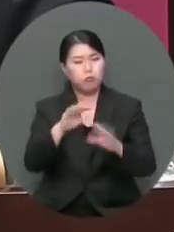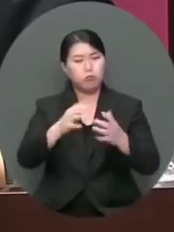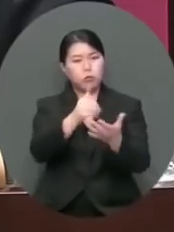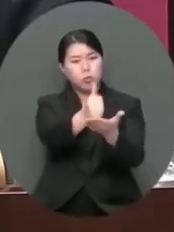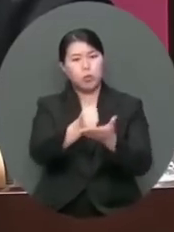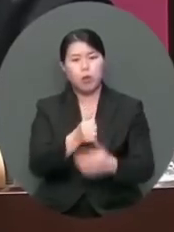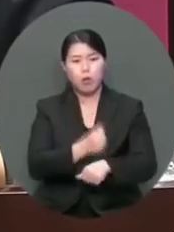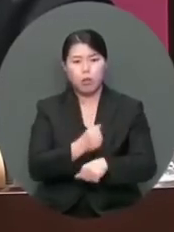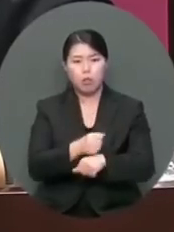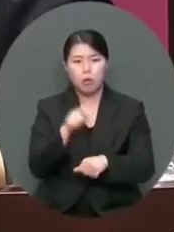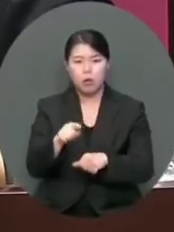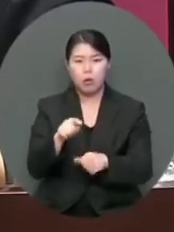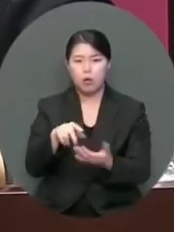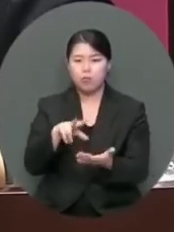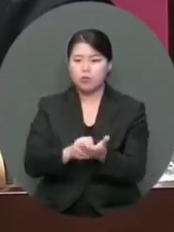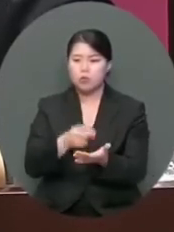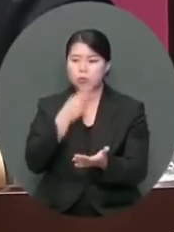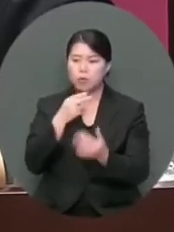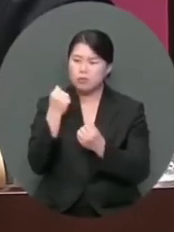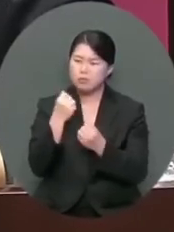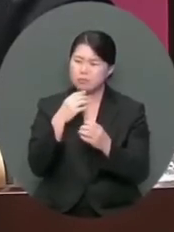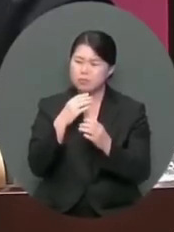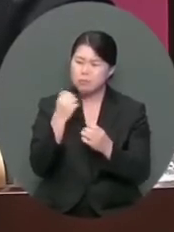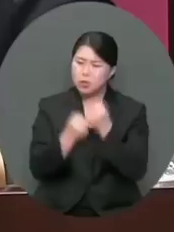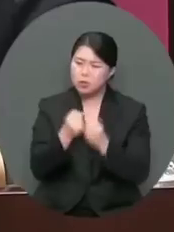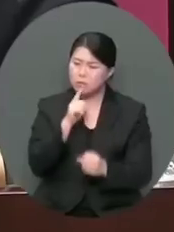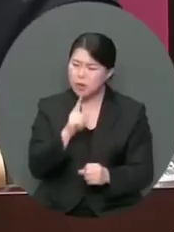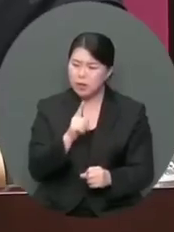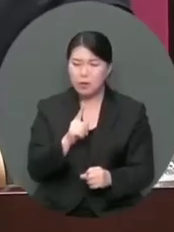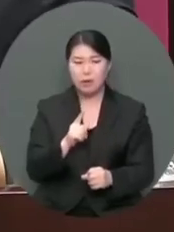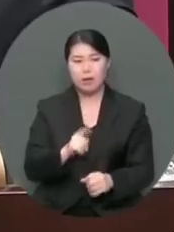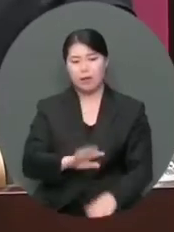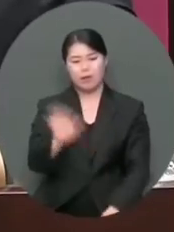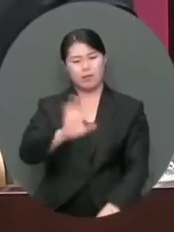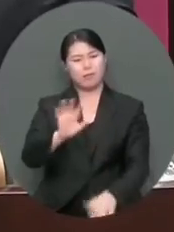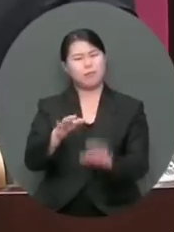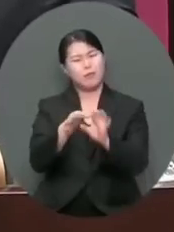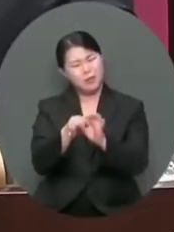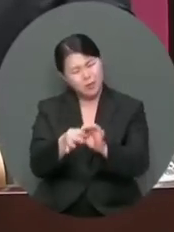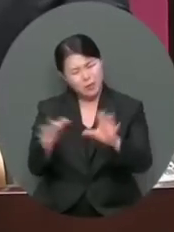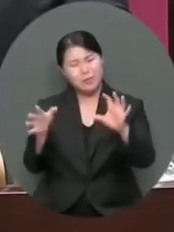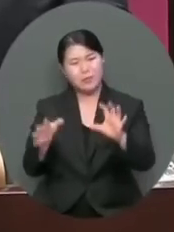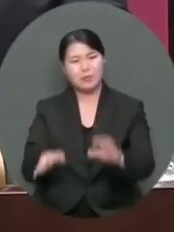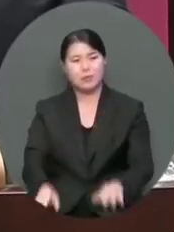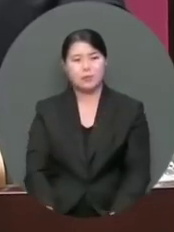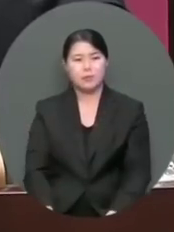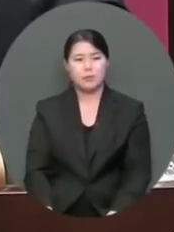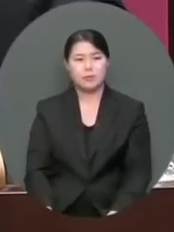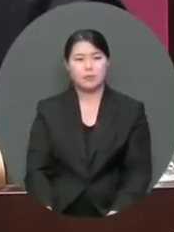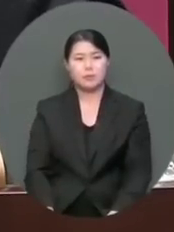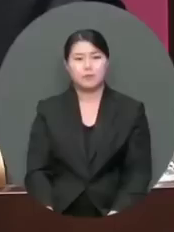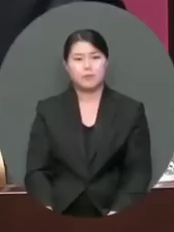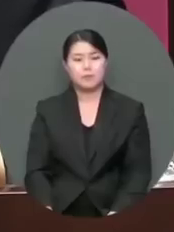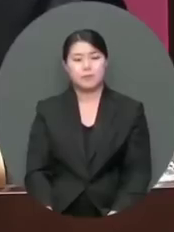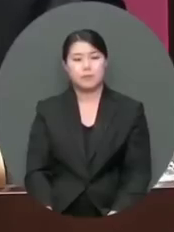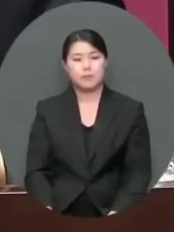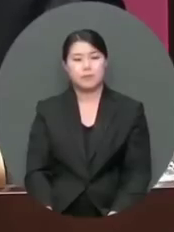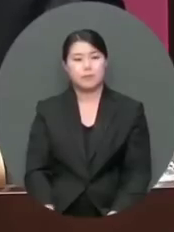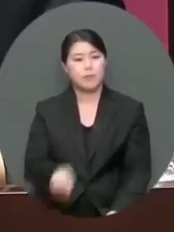문제없다고 설득하려고 초대하는 겁니까? 그거하고는 아무 상관이 없는 말씀을 또 하시네요.